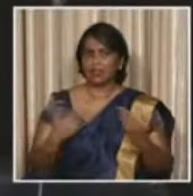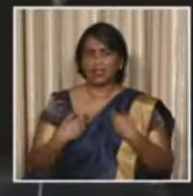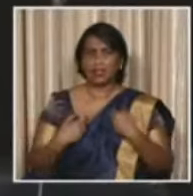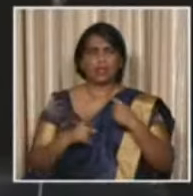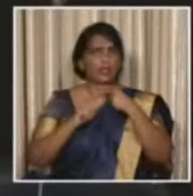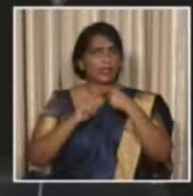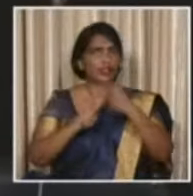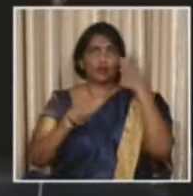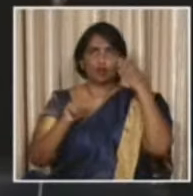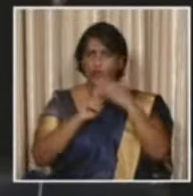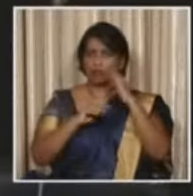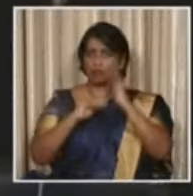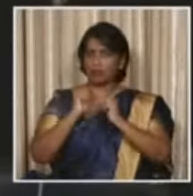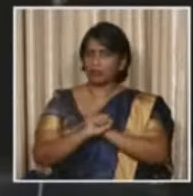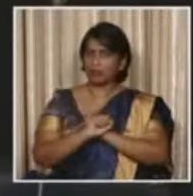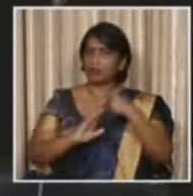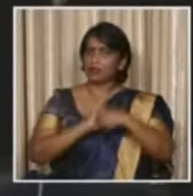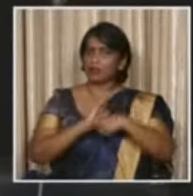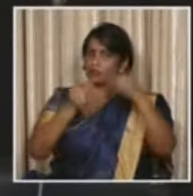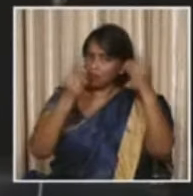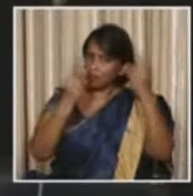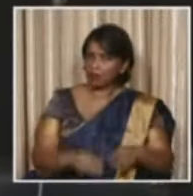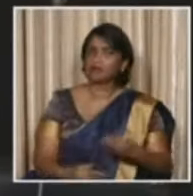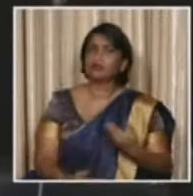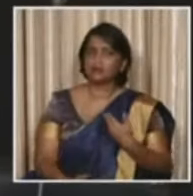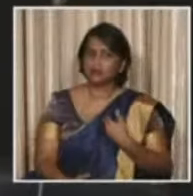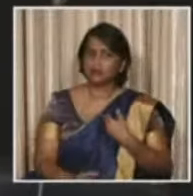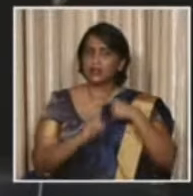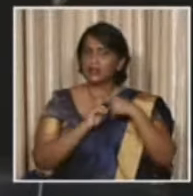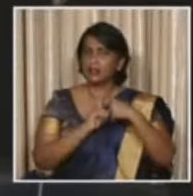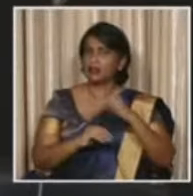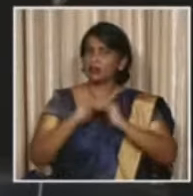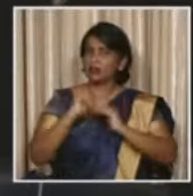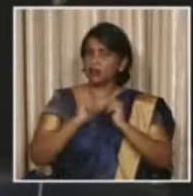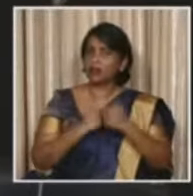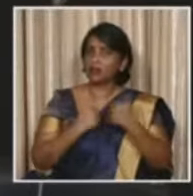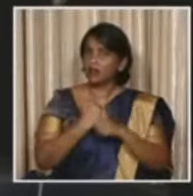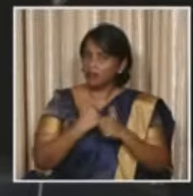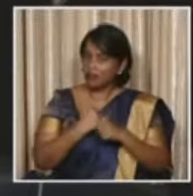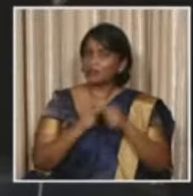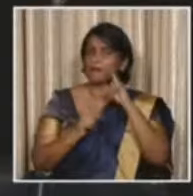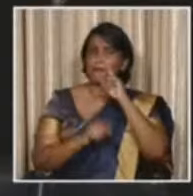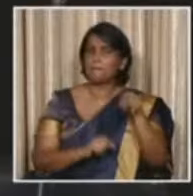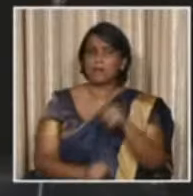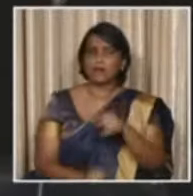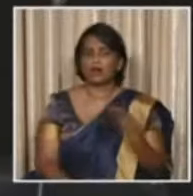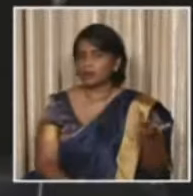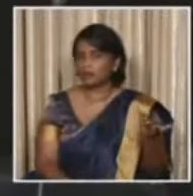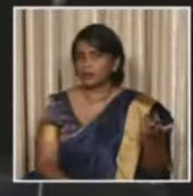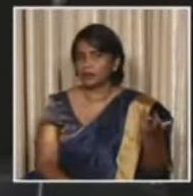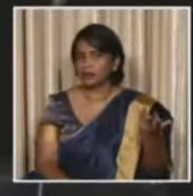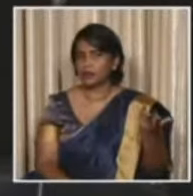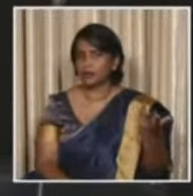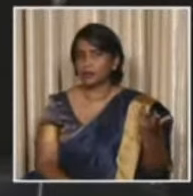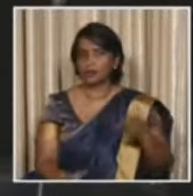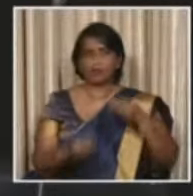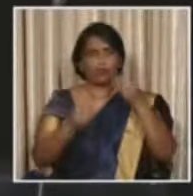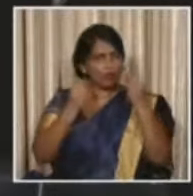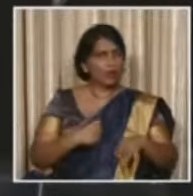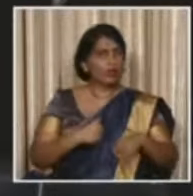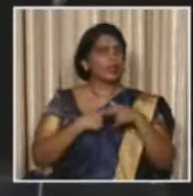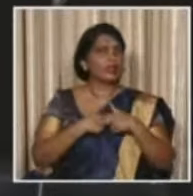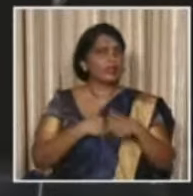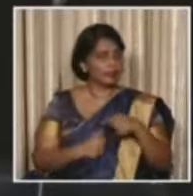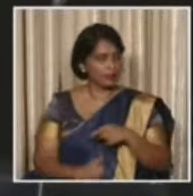ඉලක්කගත වැඩසටහන නැතුව රට බංකොලොත් උනාන ඉලක්කගත වැඩසටහන හදනගේ වැරද්ද මොකද්ද? බංකොලොත් වෙන්න